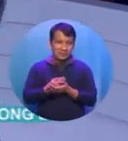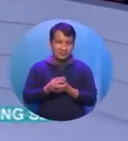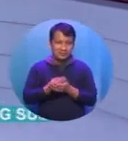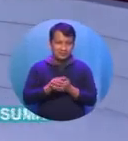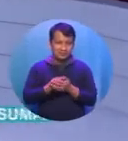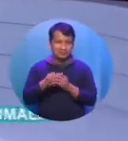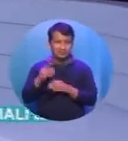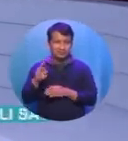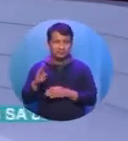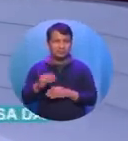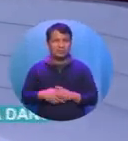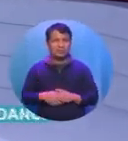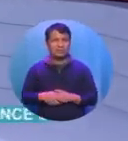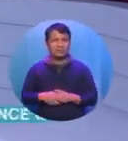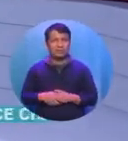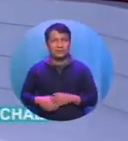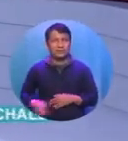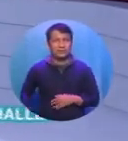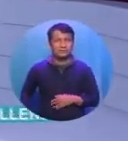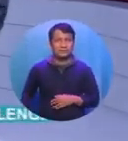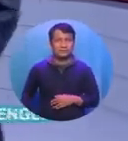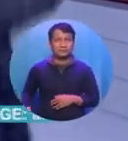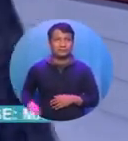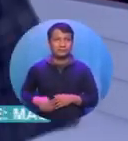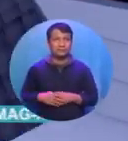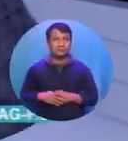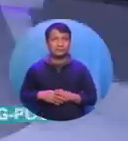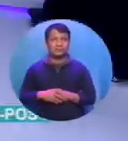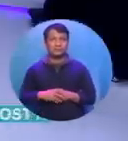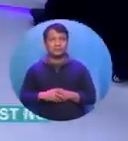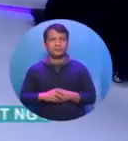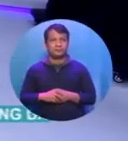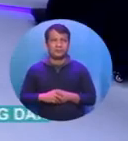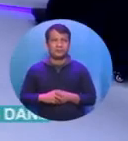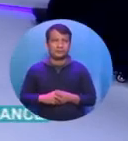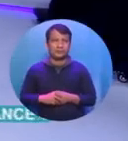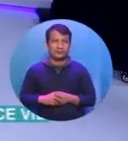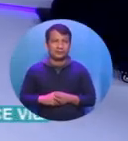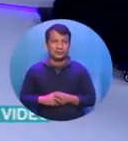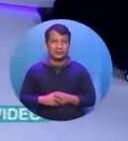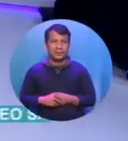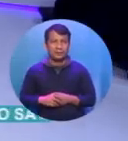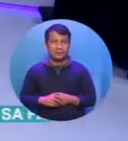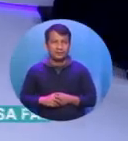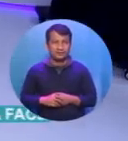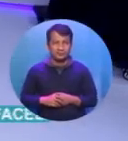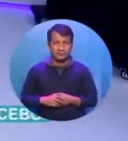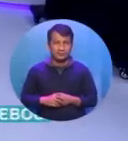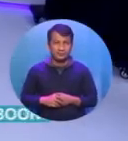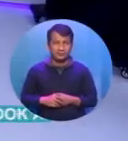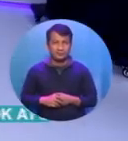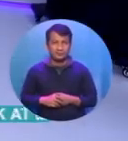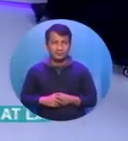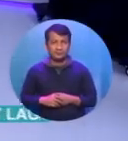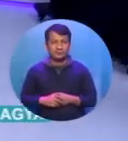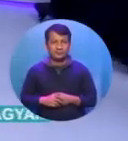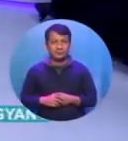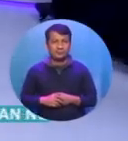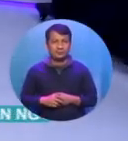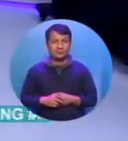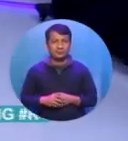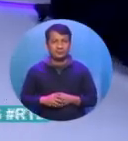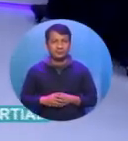B. Pag hindi umubra ang plan A, plan B agad. Magaling to si Net. Nanganga ka, Net. Mabubuhay ka talaga. Survivor